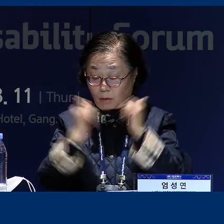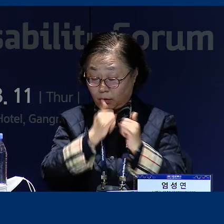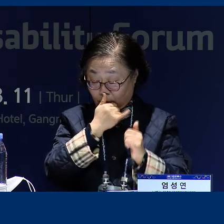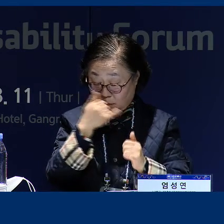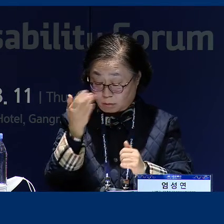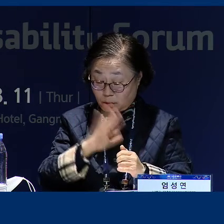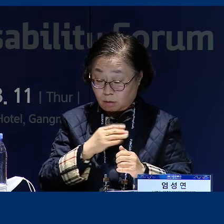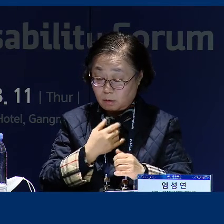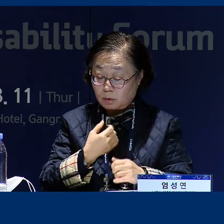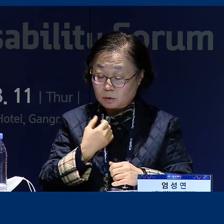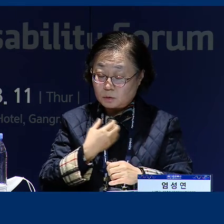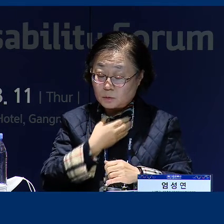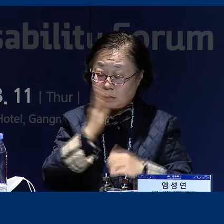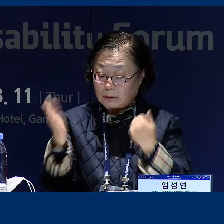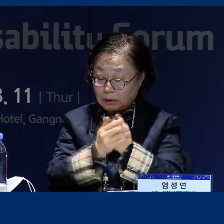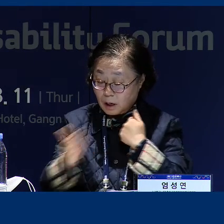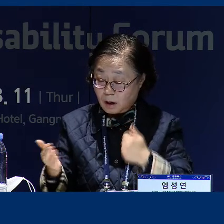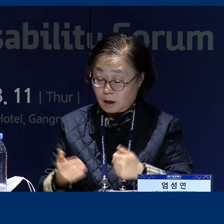강원도에는